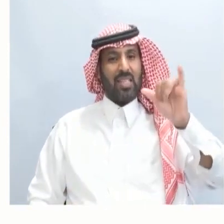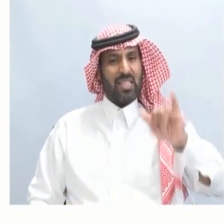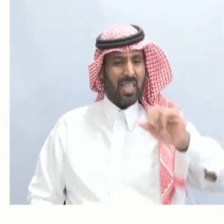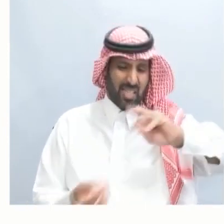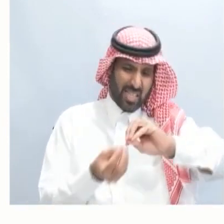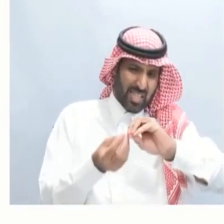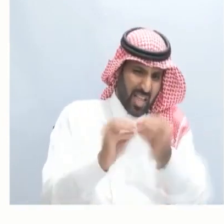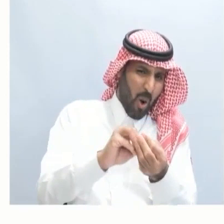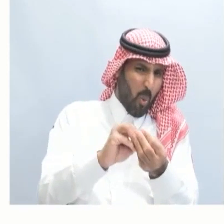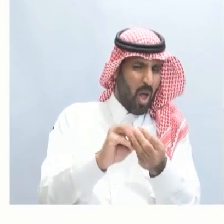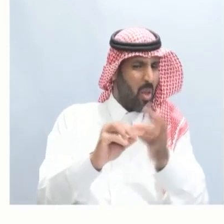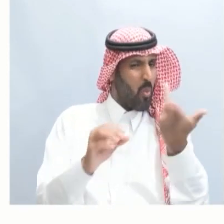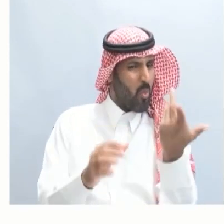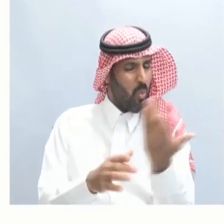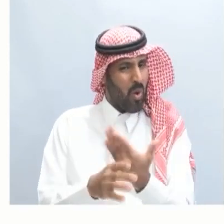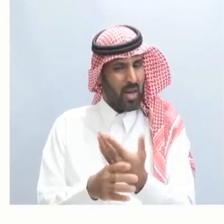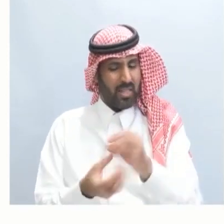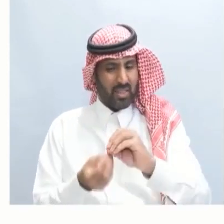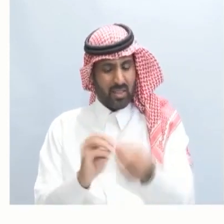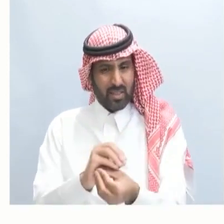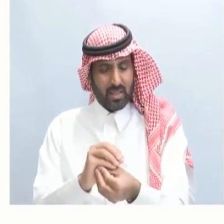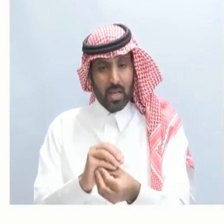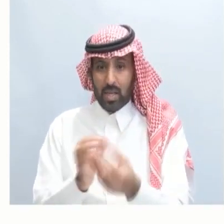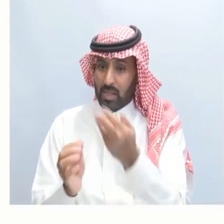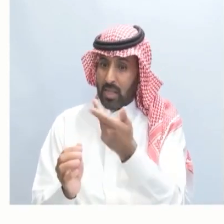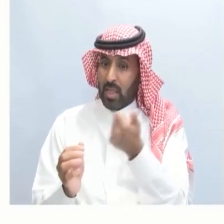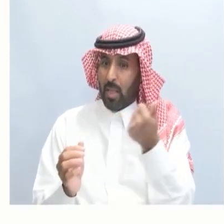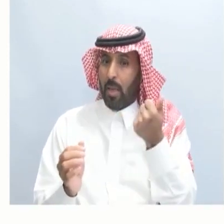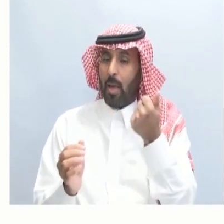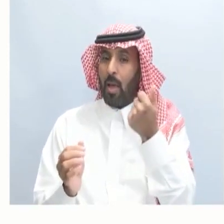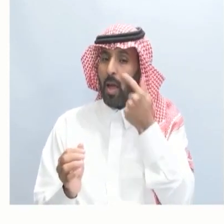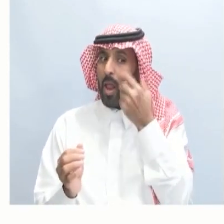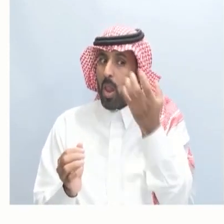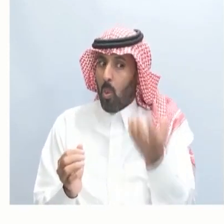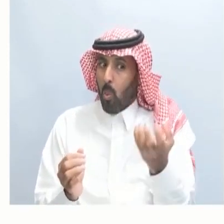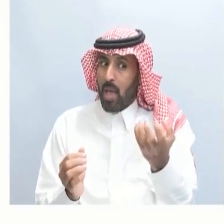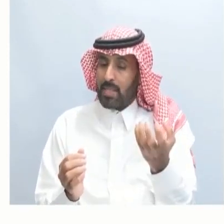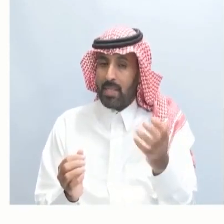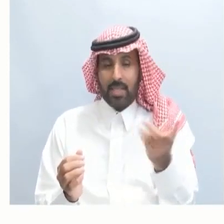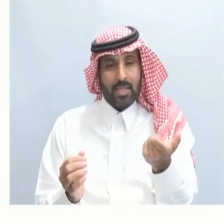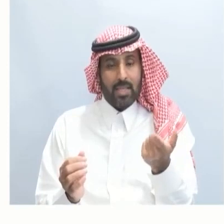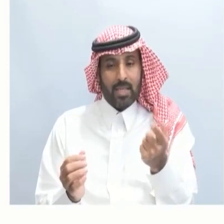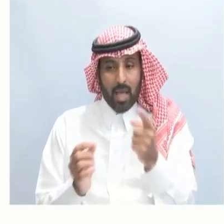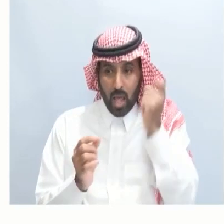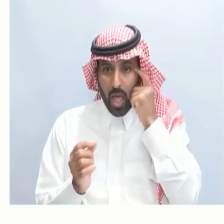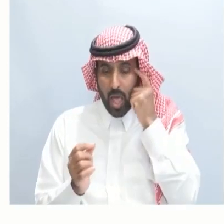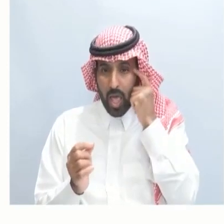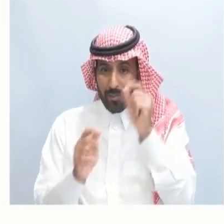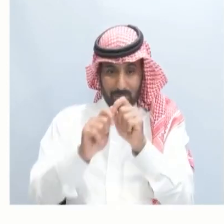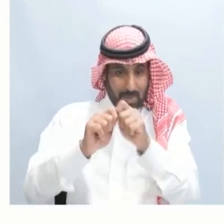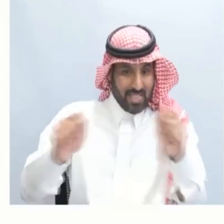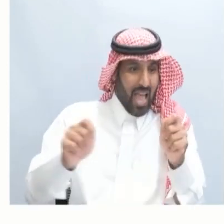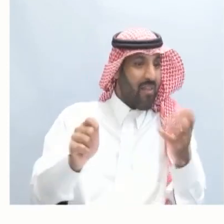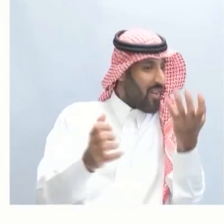لماذا انا احول لانني اقوم بحساب ماذا الوزن اعلم جيدا ان